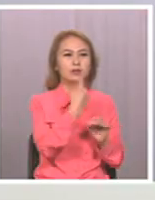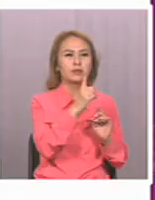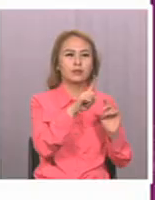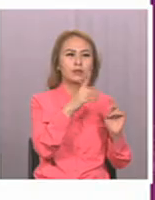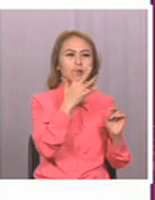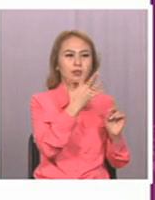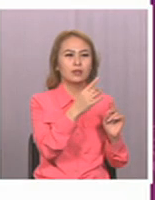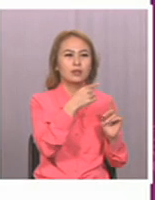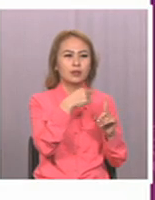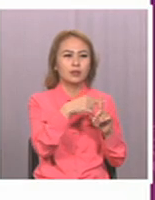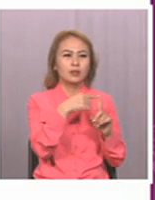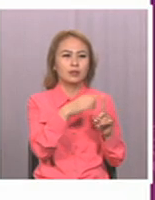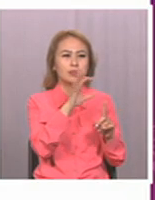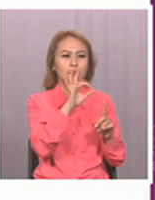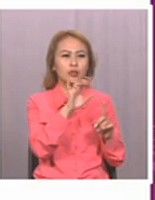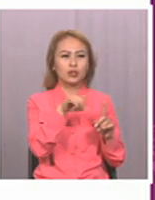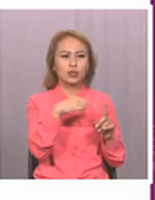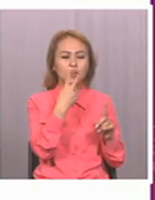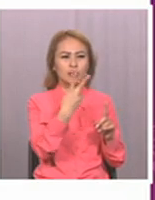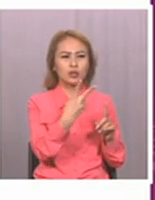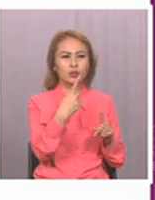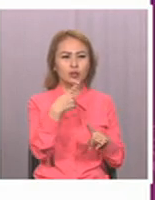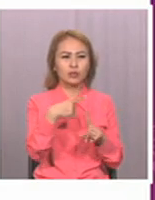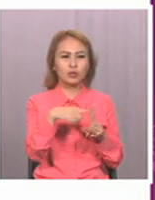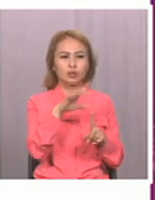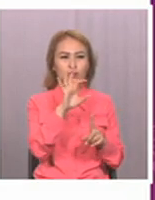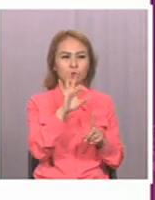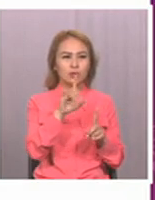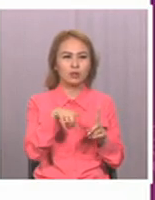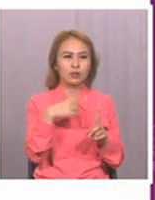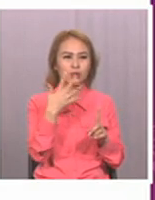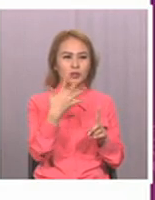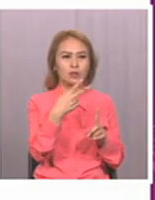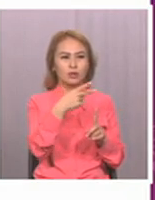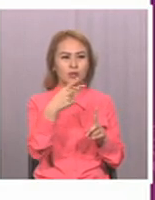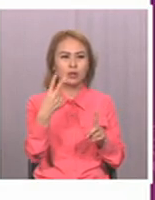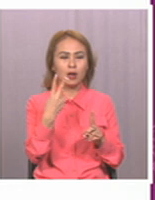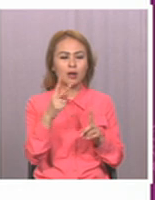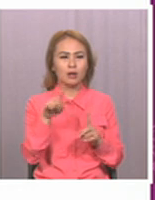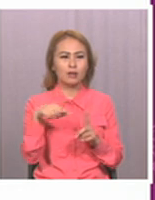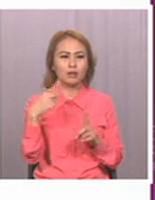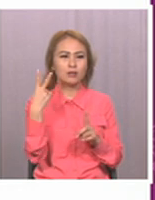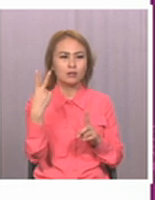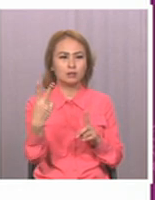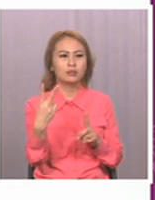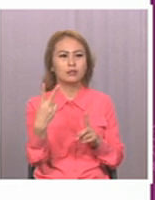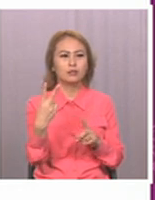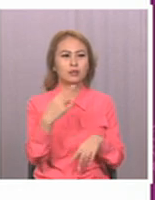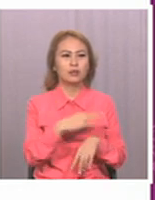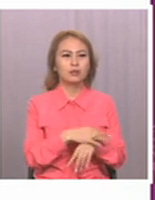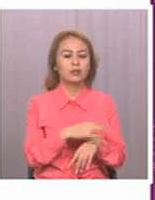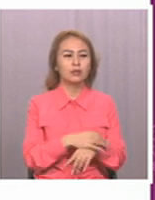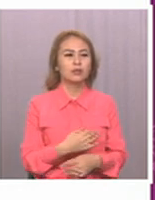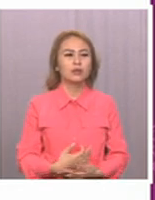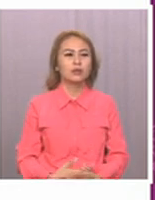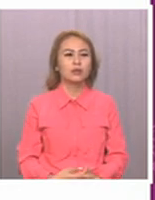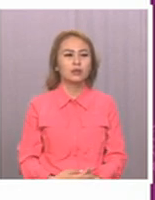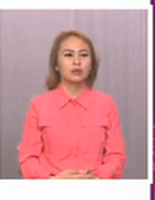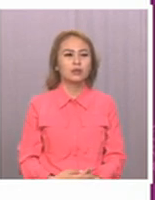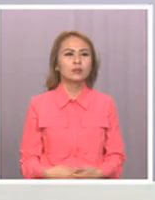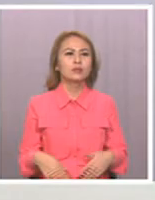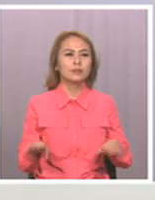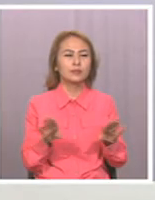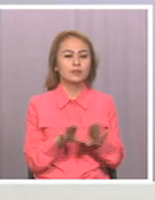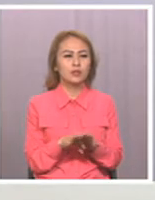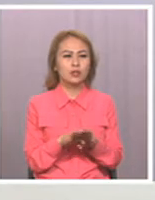бізде 1.5 сағат, 0.2 сағат және 0.5 сағат. Сонда осы